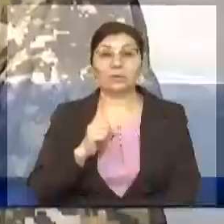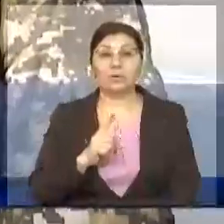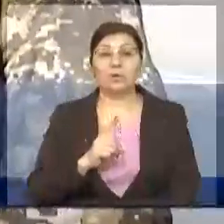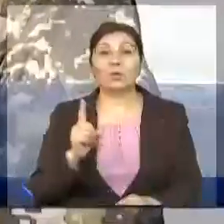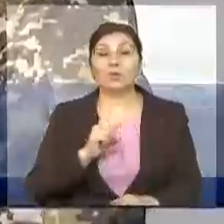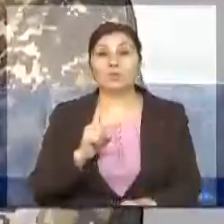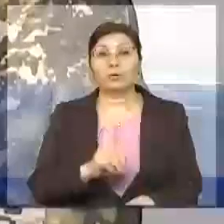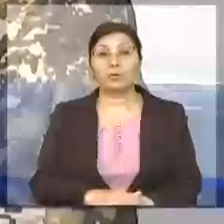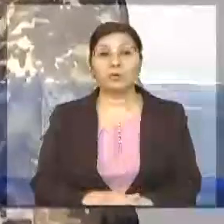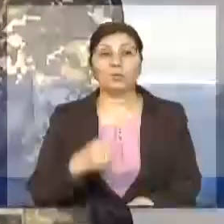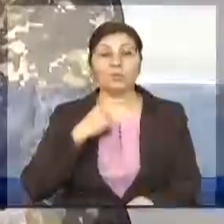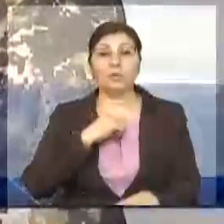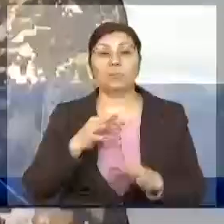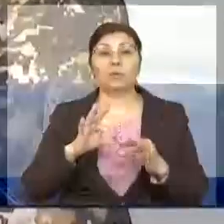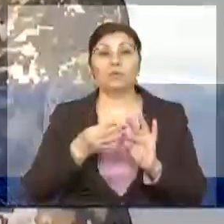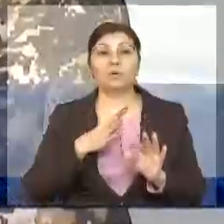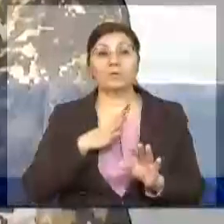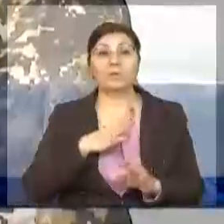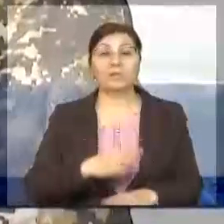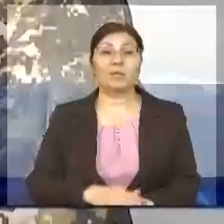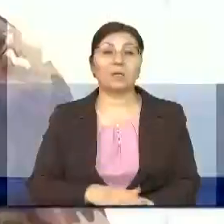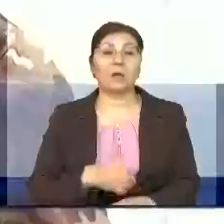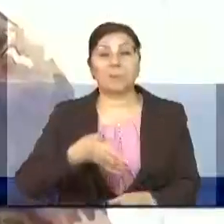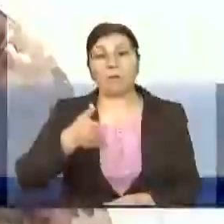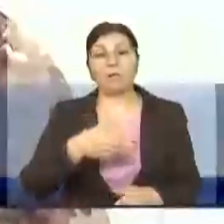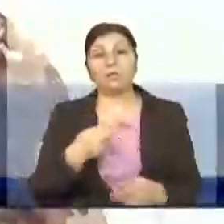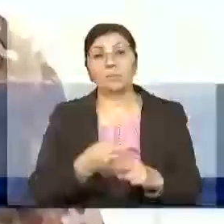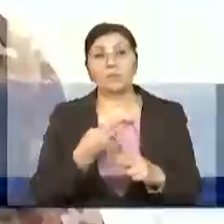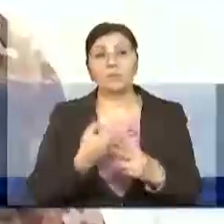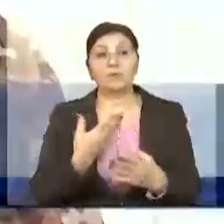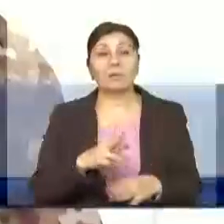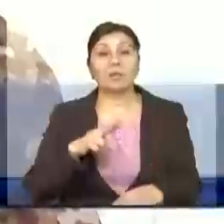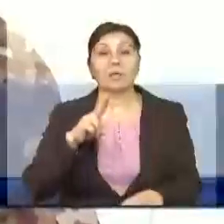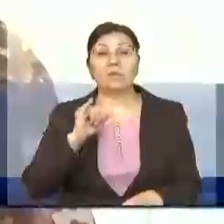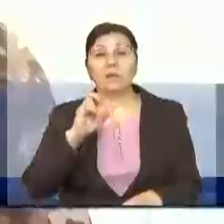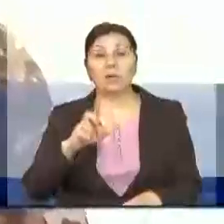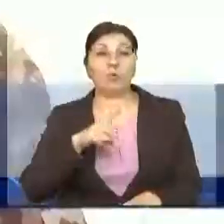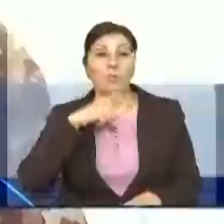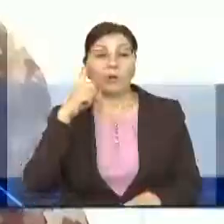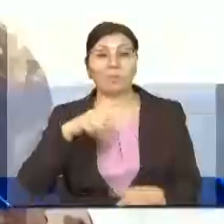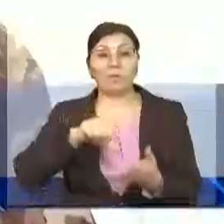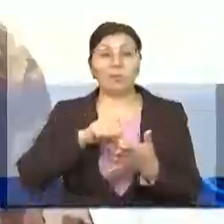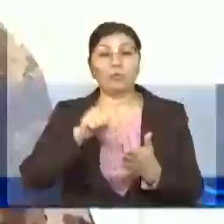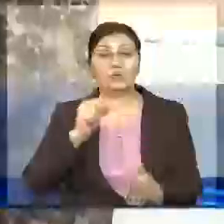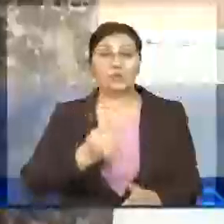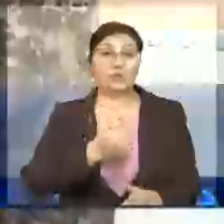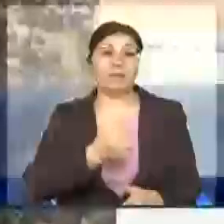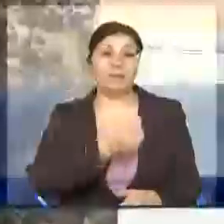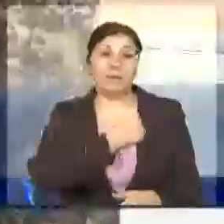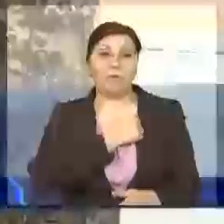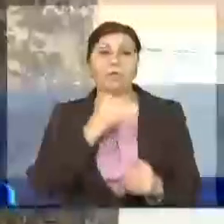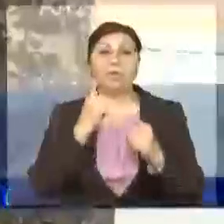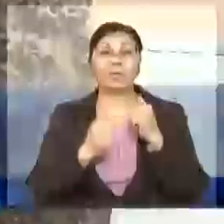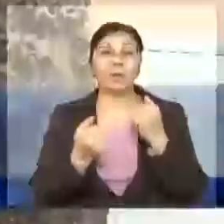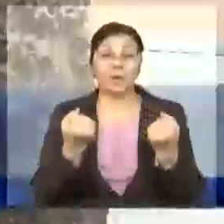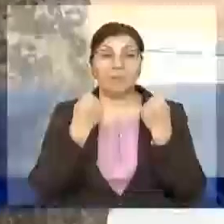я думаю, что самое сложное для меня будет полоса препятствия. Якуб Тамаев – молодой и целеустремленный участник военно-спортивных соревнований